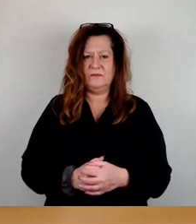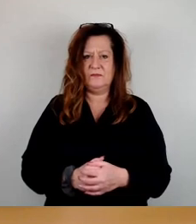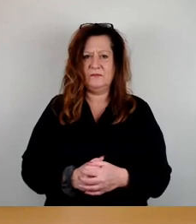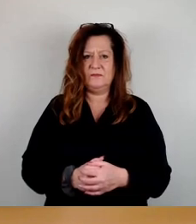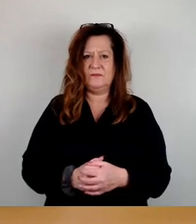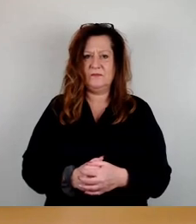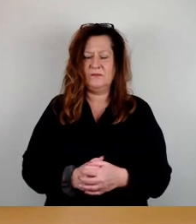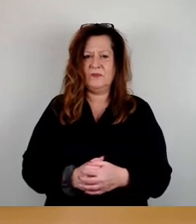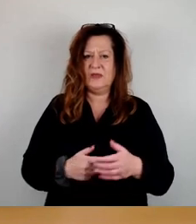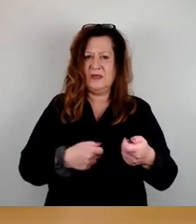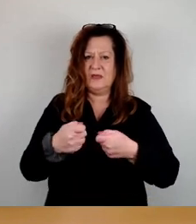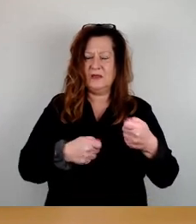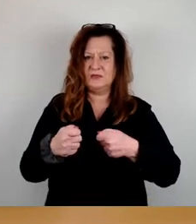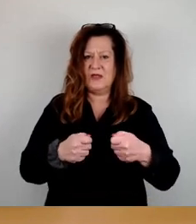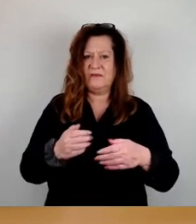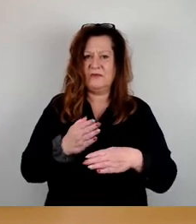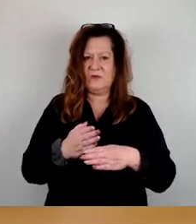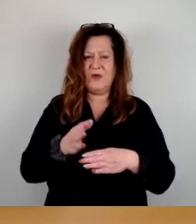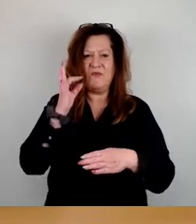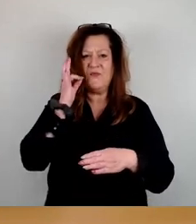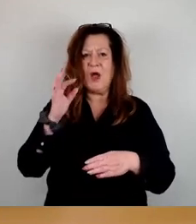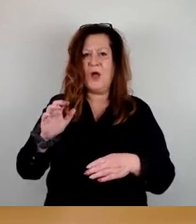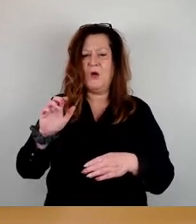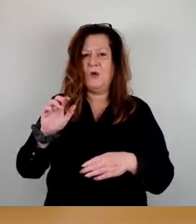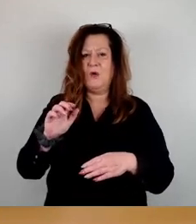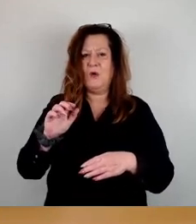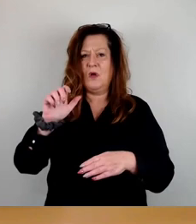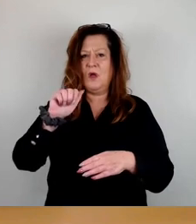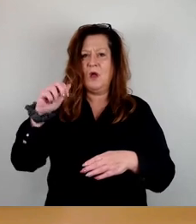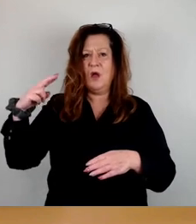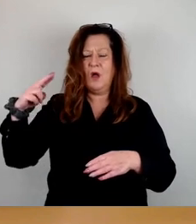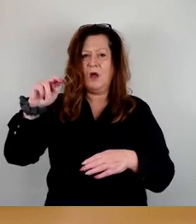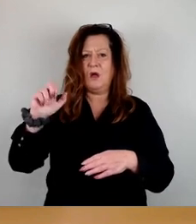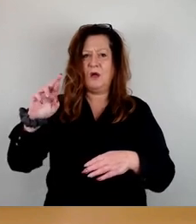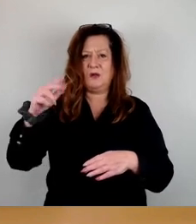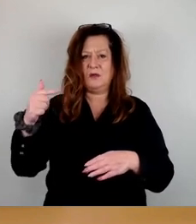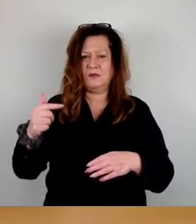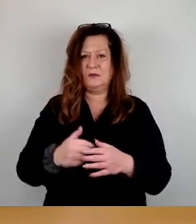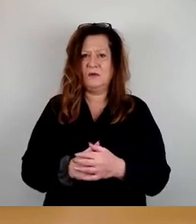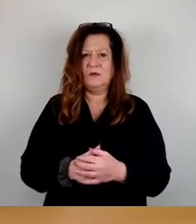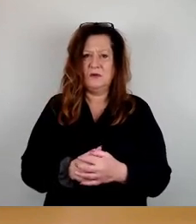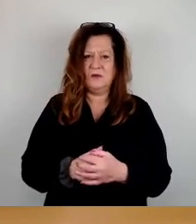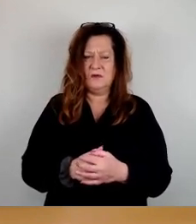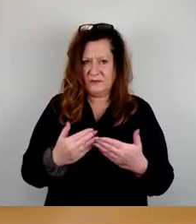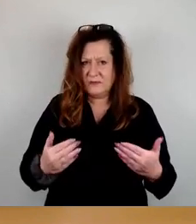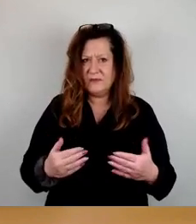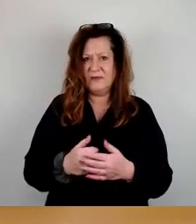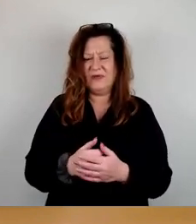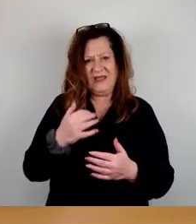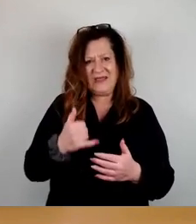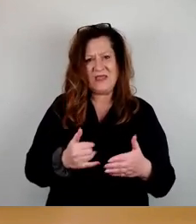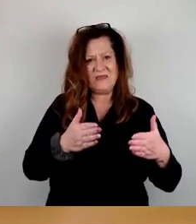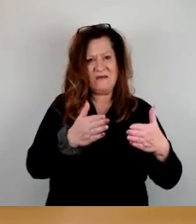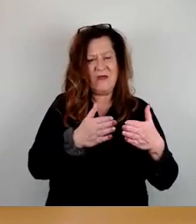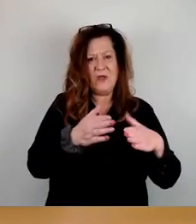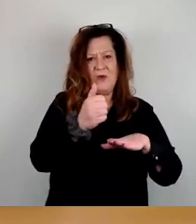Geschäftsordnung, Frau Arnert. Also, da das jetzt nicht erfolgt ist, würde ich als Fraktionsvorsitzende für die